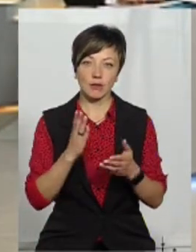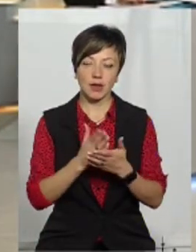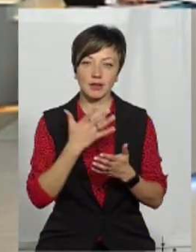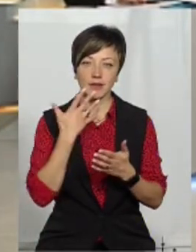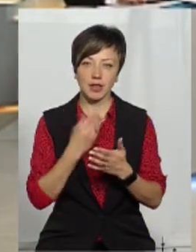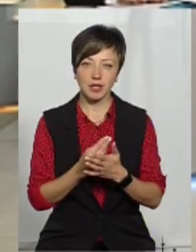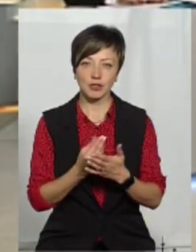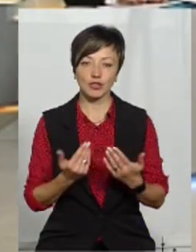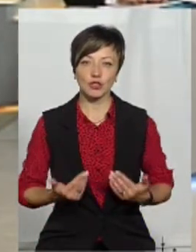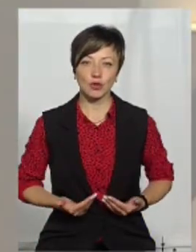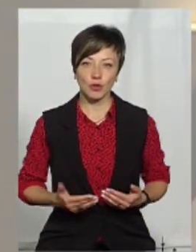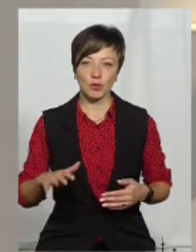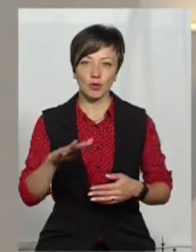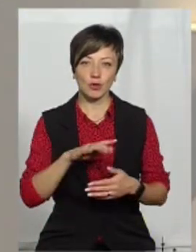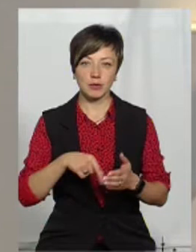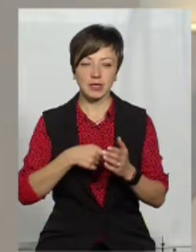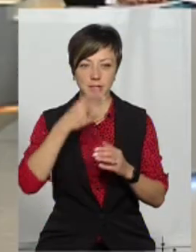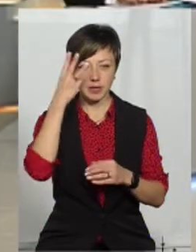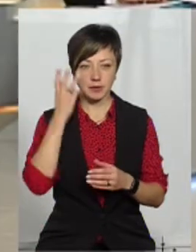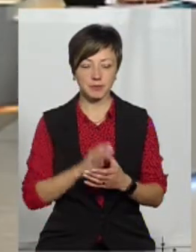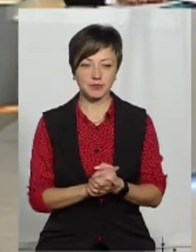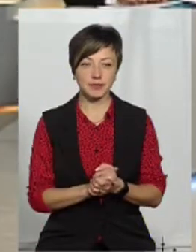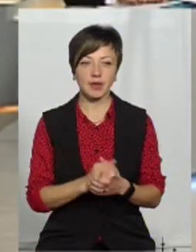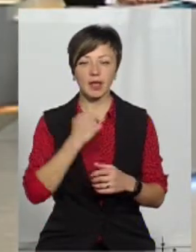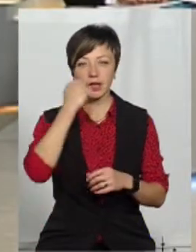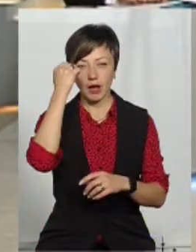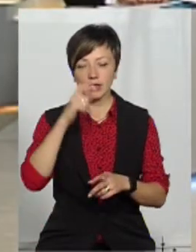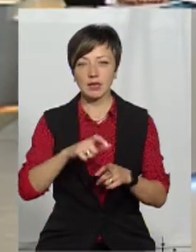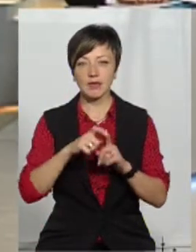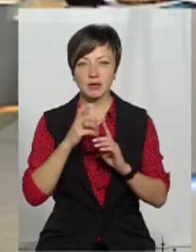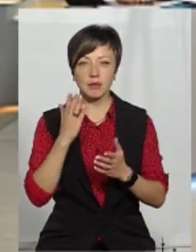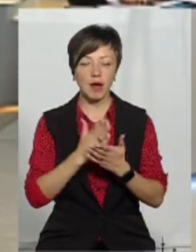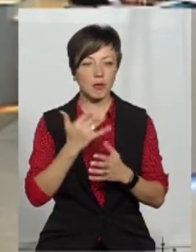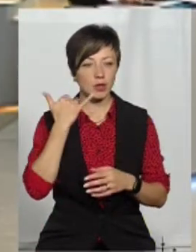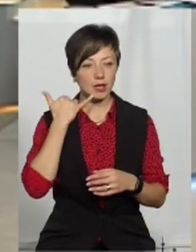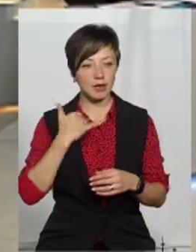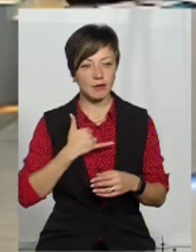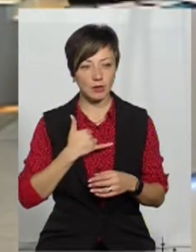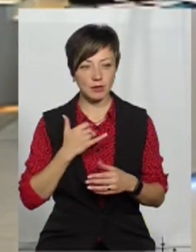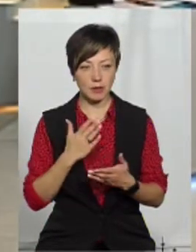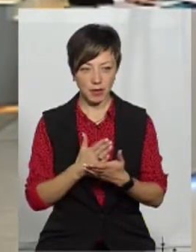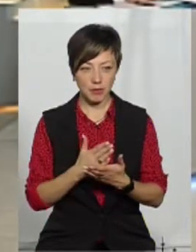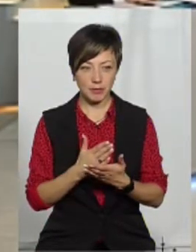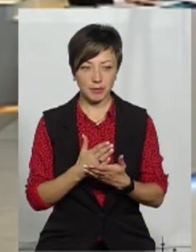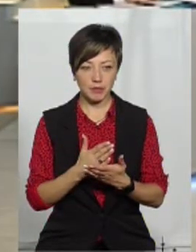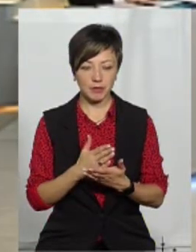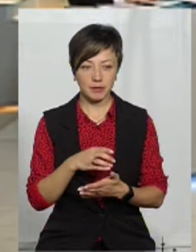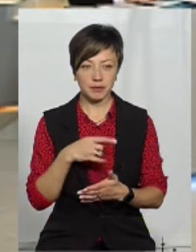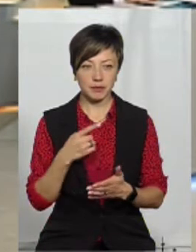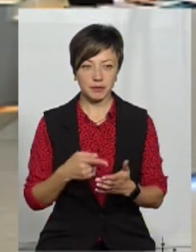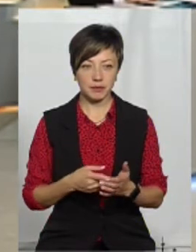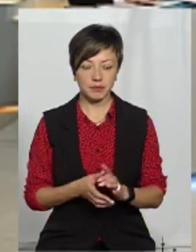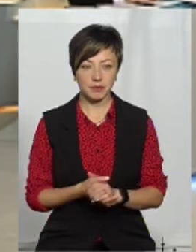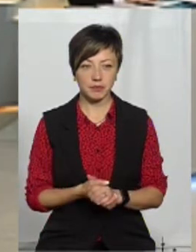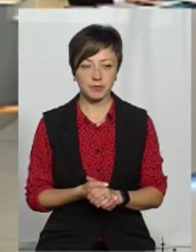мати власність вже житлову в місті Хмельницькому. Дякую за відповідь. Маємо телефонний дзвінок. Ще маємо телефонний дзвінок? У мене є